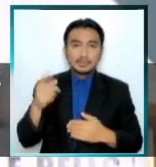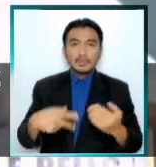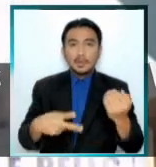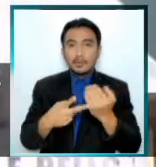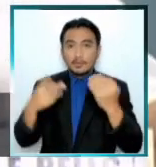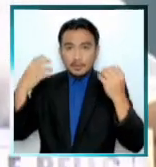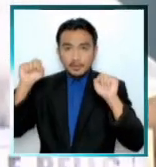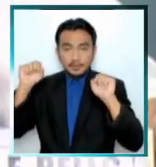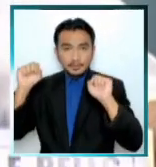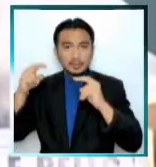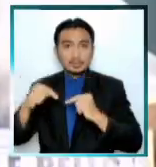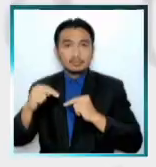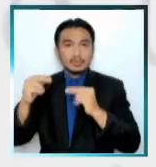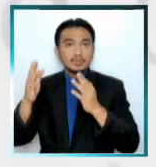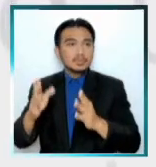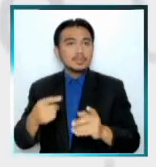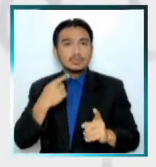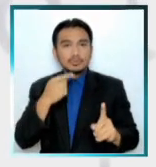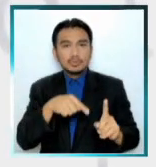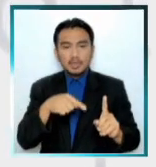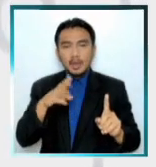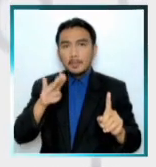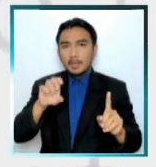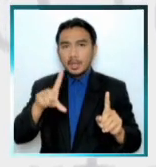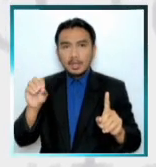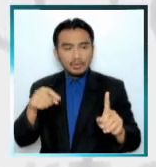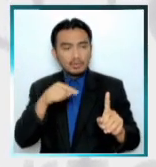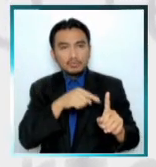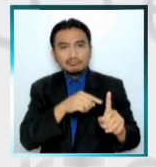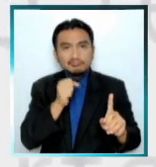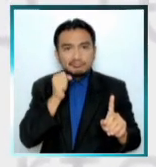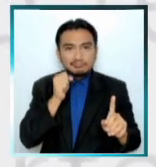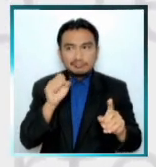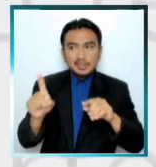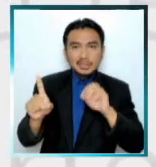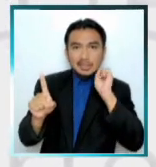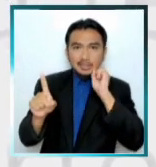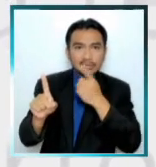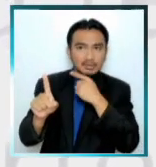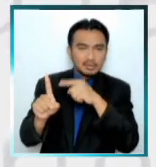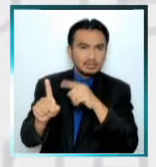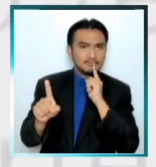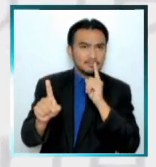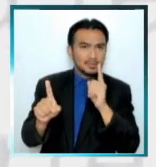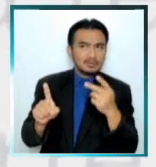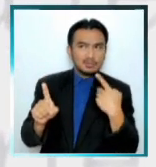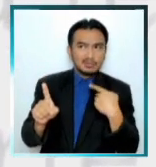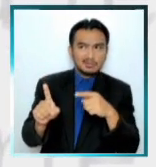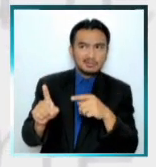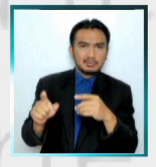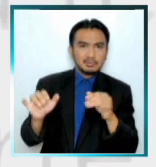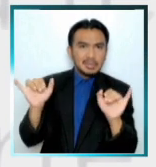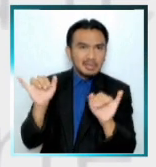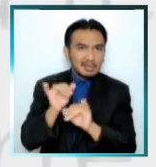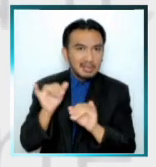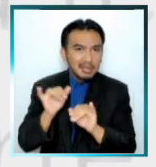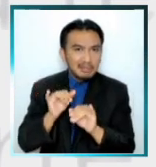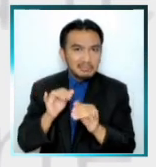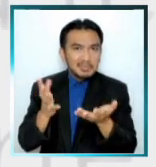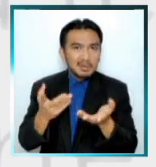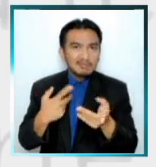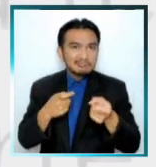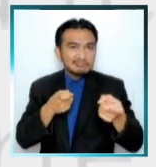na si Professor Walden Bello, ang pahayag daw na ito ng Mayora ay nagpapakita ng kanyang pagiging dictator in waiting